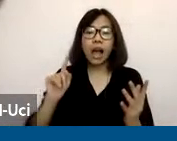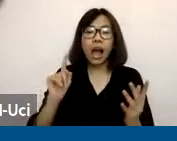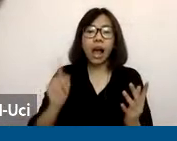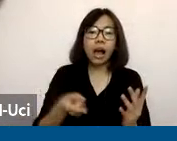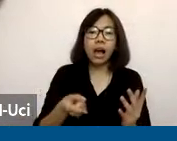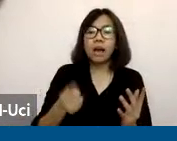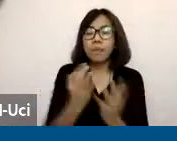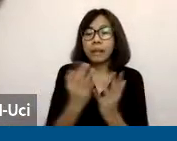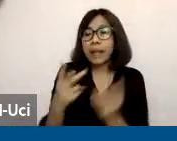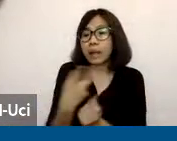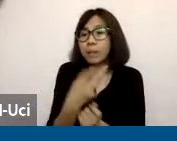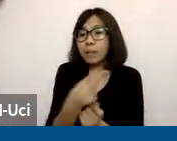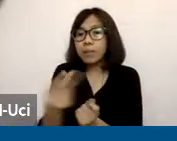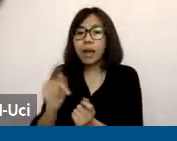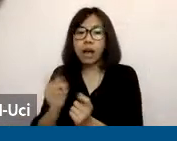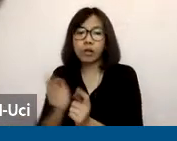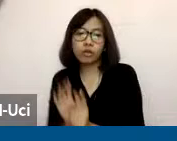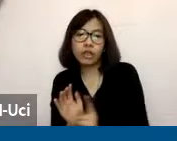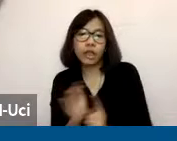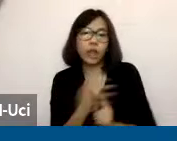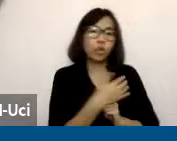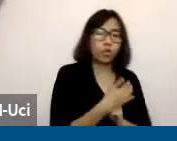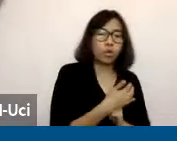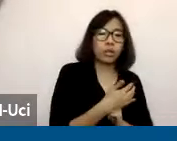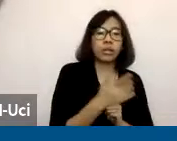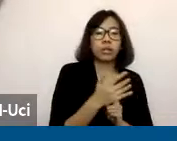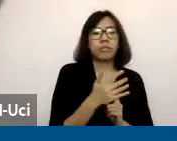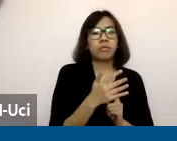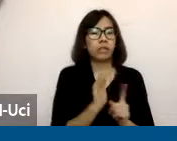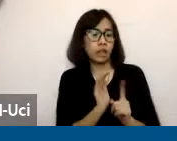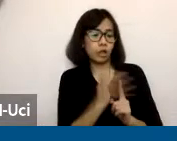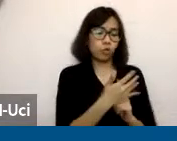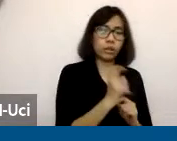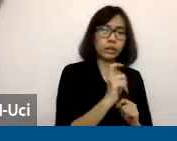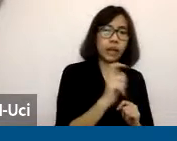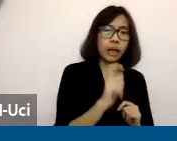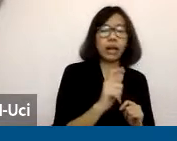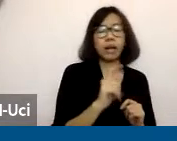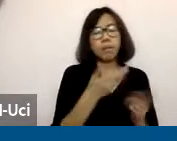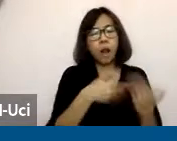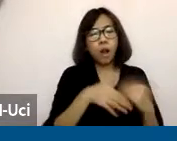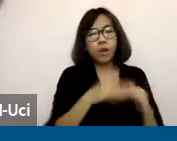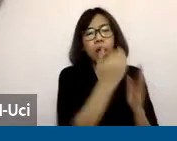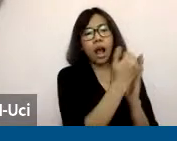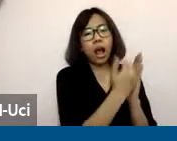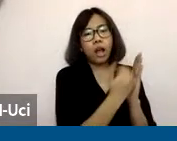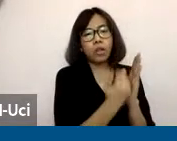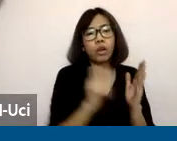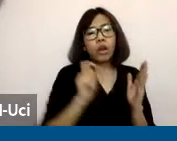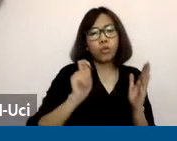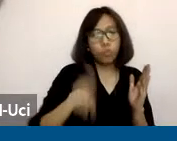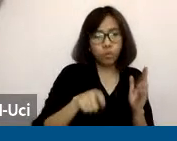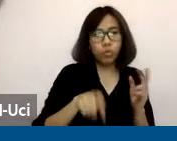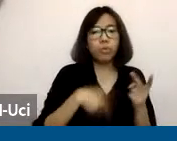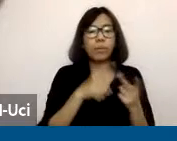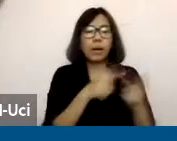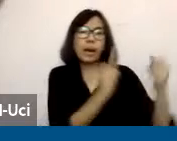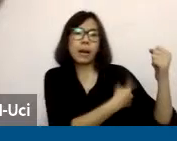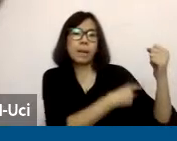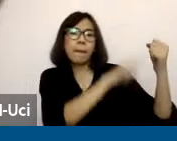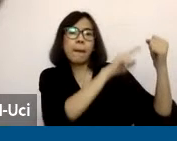regulasi perlindungan kerangka hukum dan juga atau penguatan kapasitas konsumen dan juga bagaimana nanti